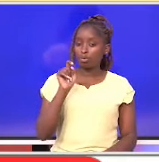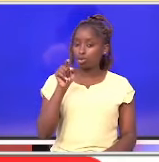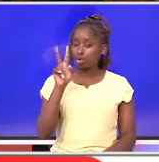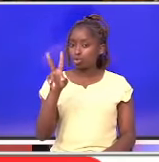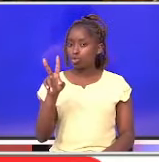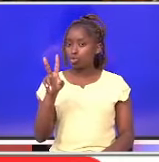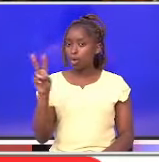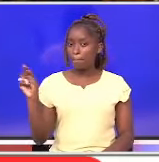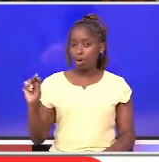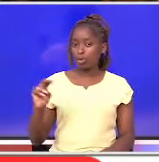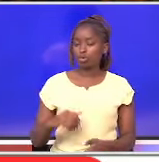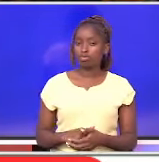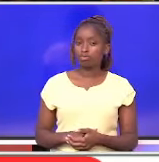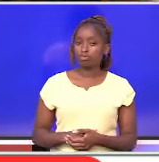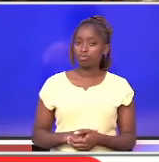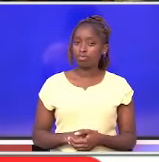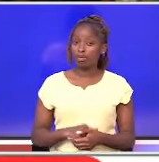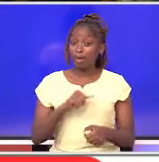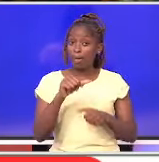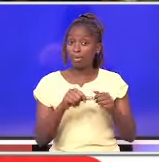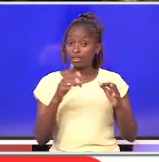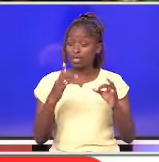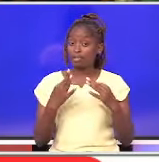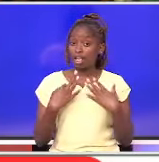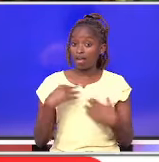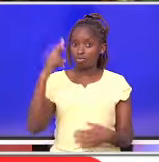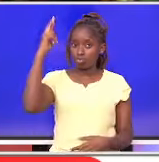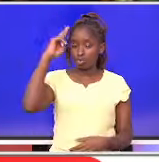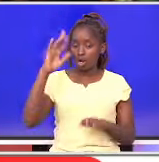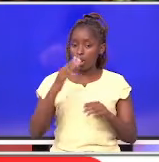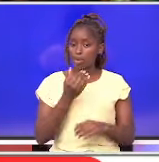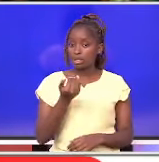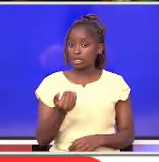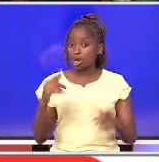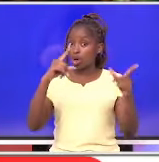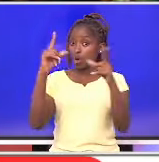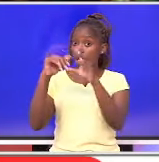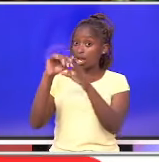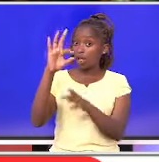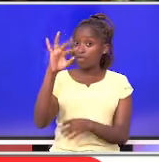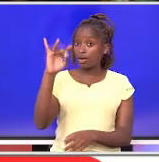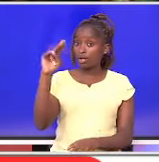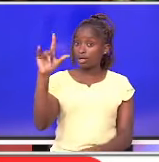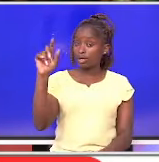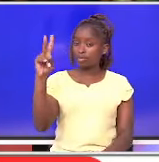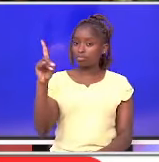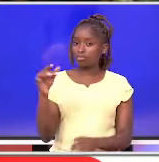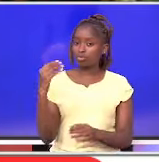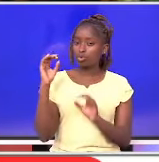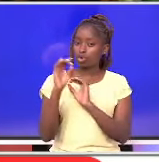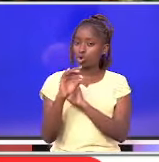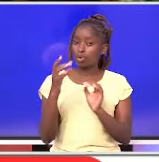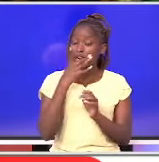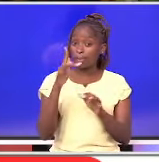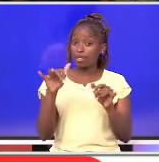1.2 million. Yeah. Kuhusu iwapo alifahamu ni kwa nini mwanaye hakwenda Finland, Tanui alikiri kuwa ni kwa sababu